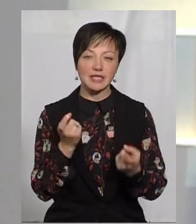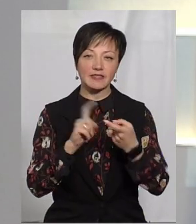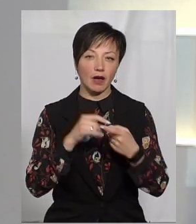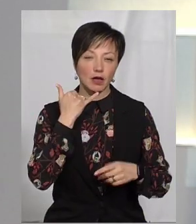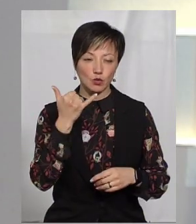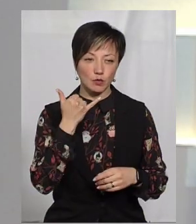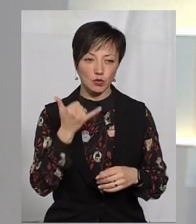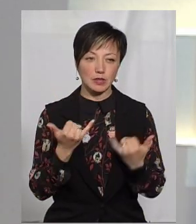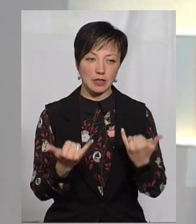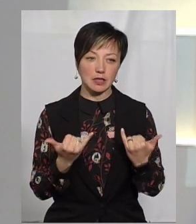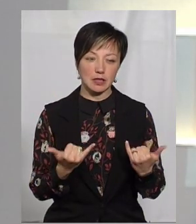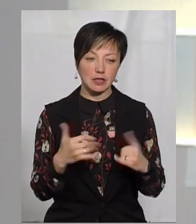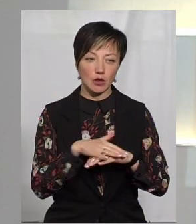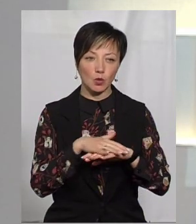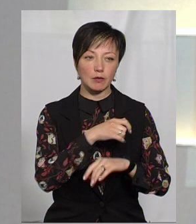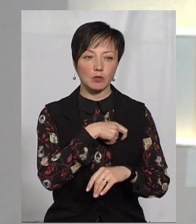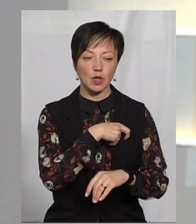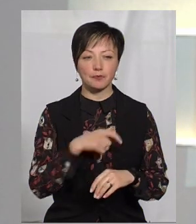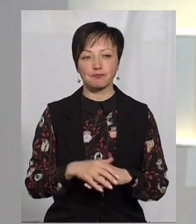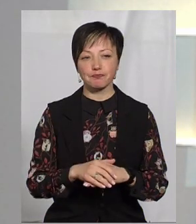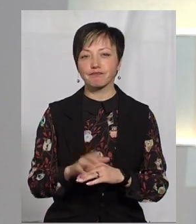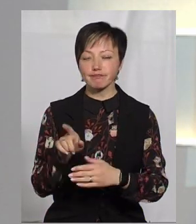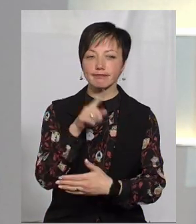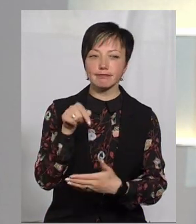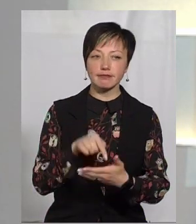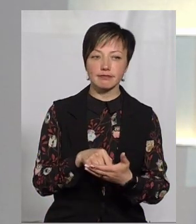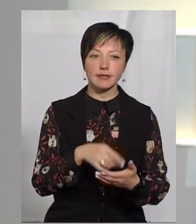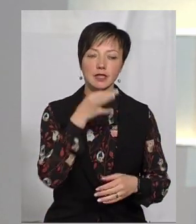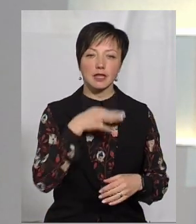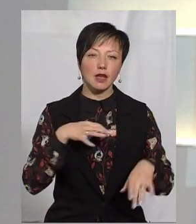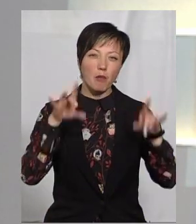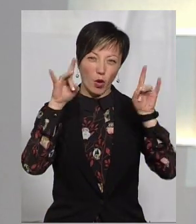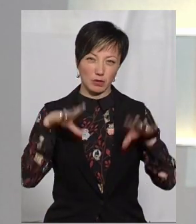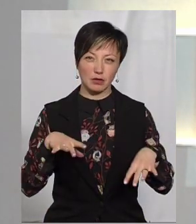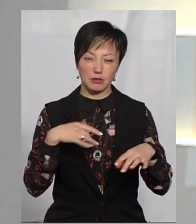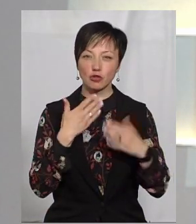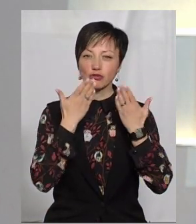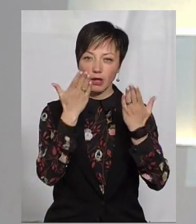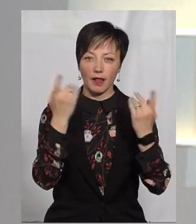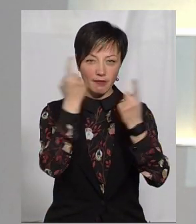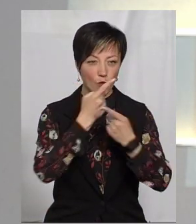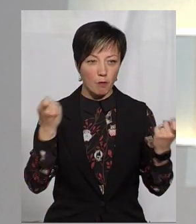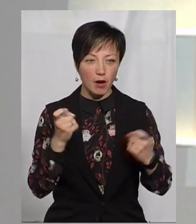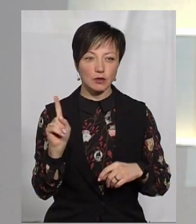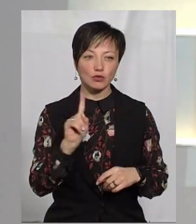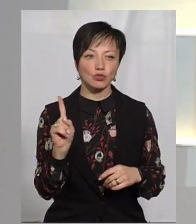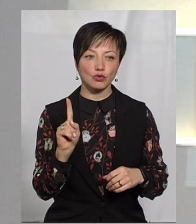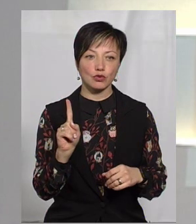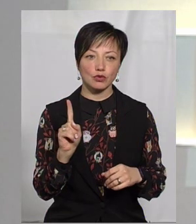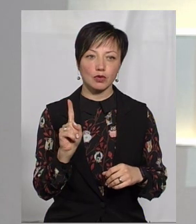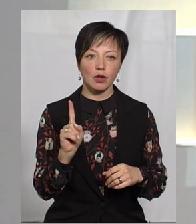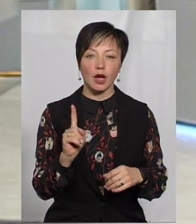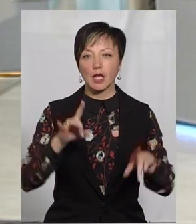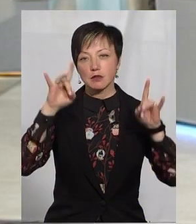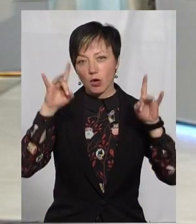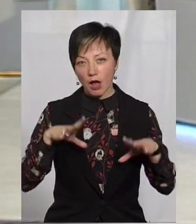Зв'язуємося з паном Ігорем. І скажіть, будь ласка, от щодо такої спонтанності, ми читали інформацію про те, що